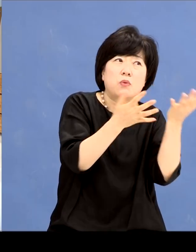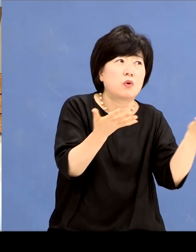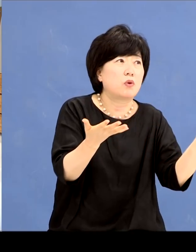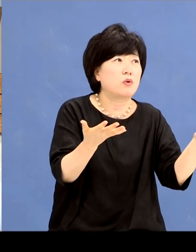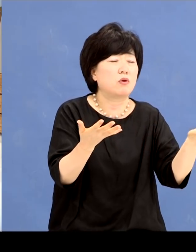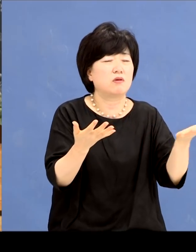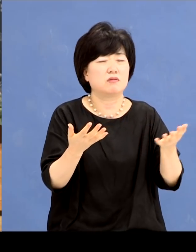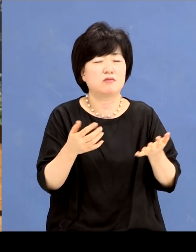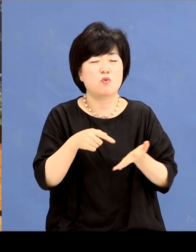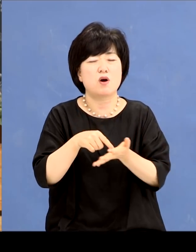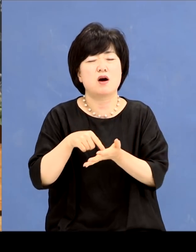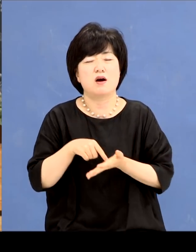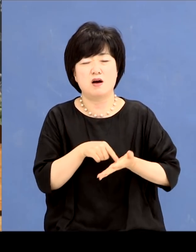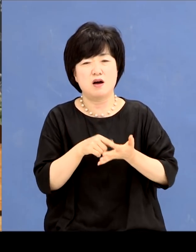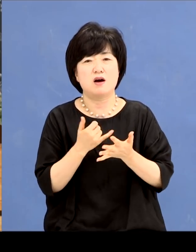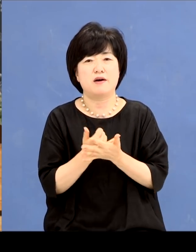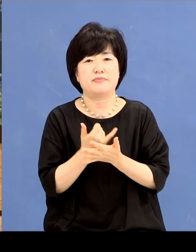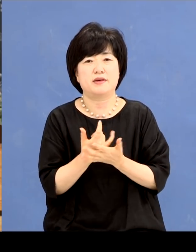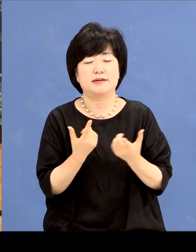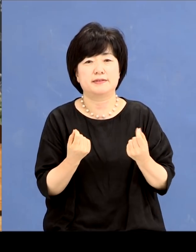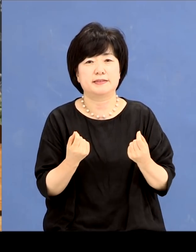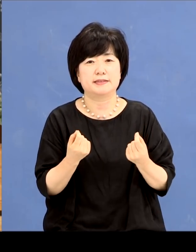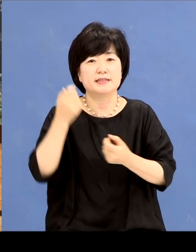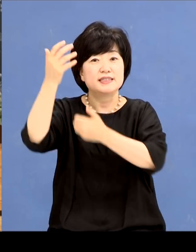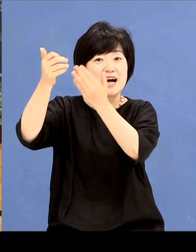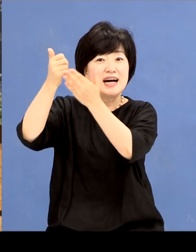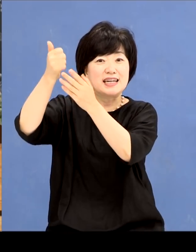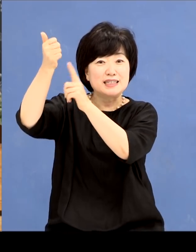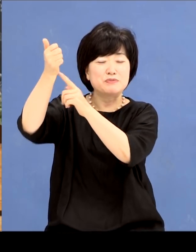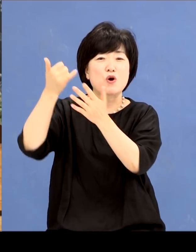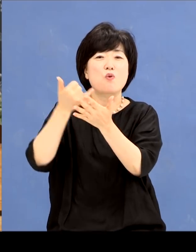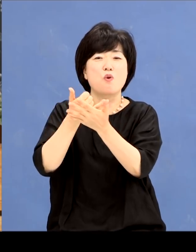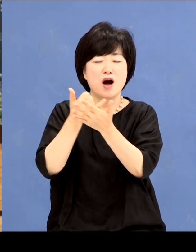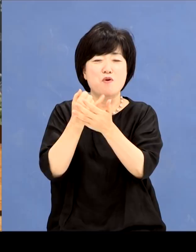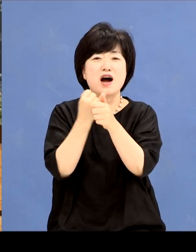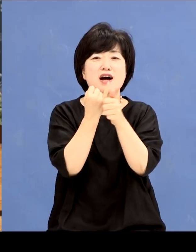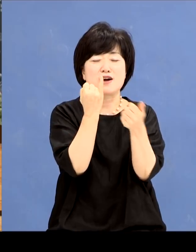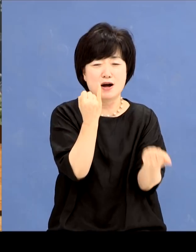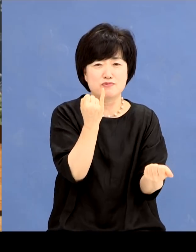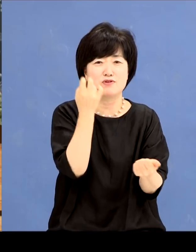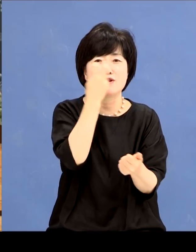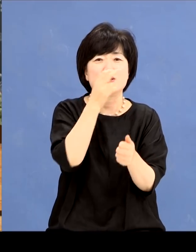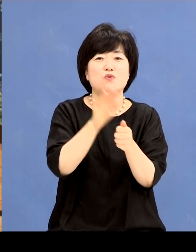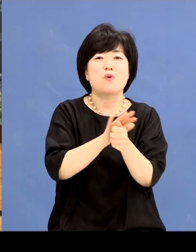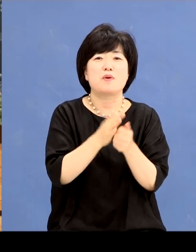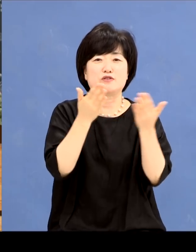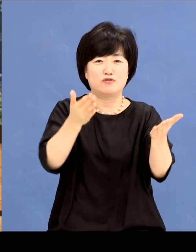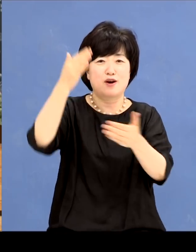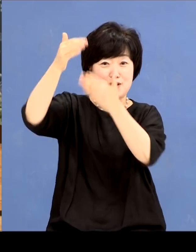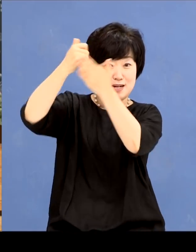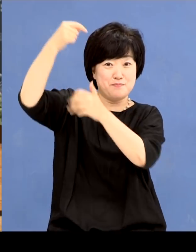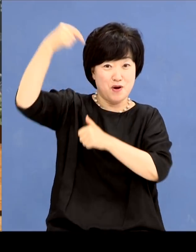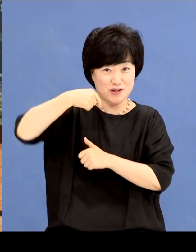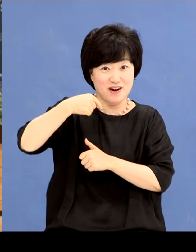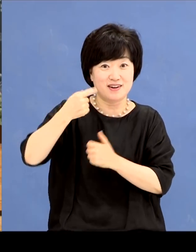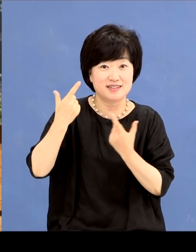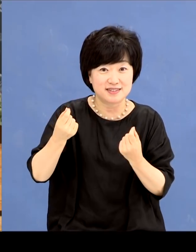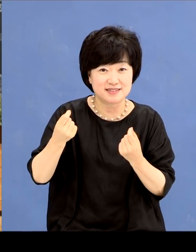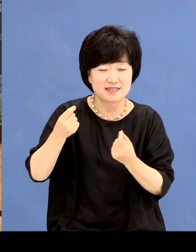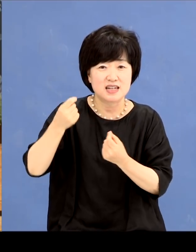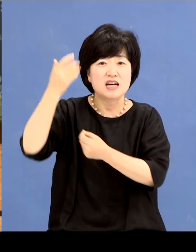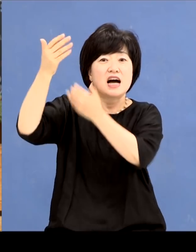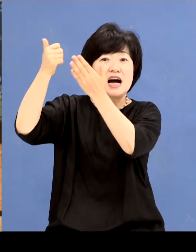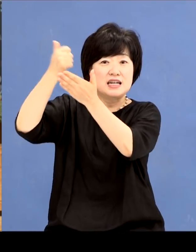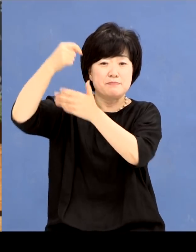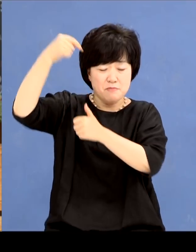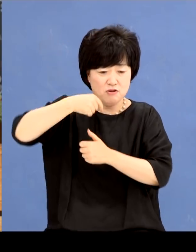없는 사람이라면 그 당신도 바로 고아가 아닐까 네. 싶어요. 하나님은 늘 고아와 과부들을 돌보라고 네. 지상 명령을 주셨잖아요. 네.